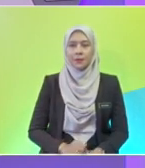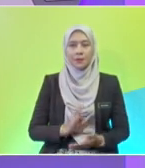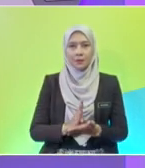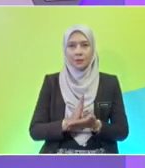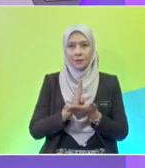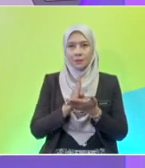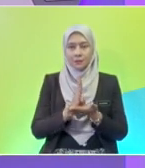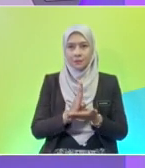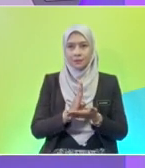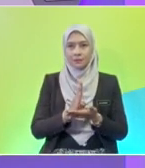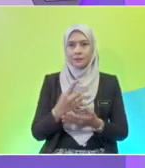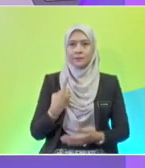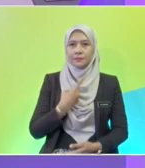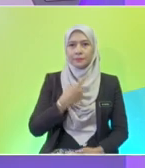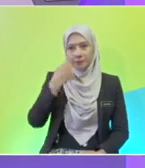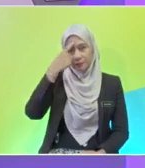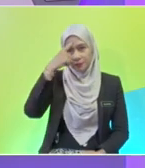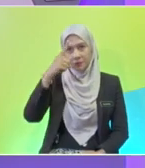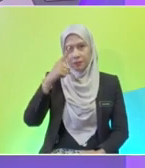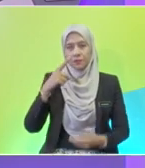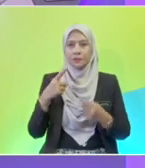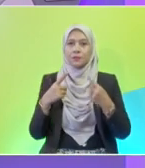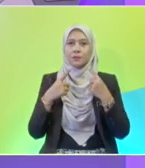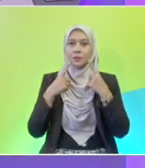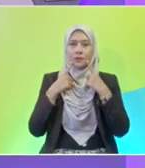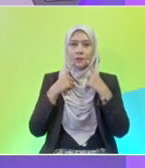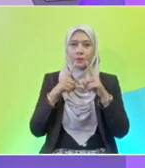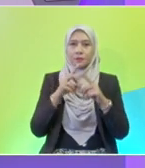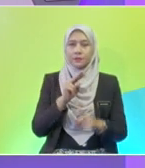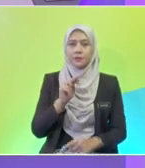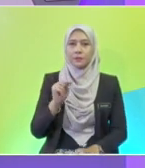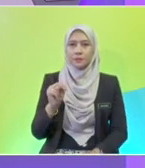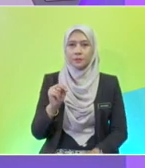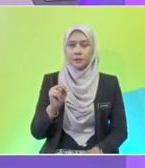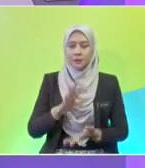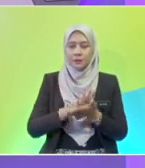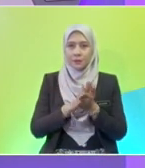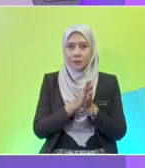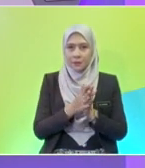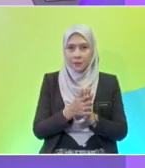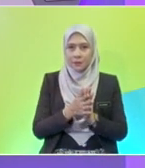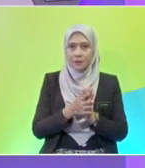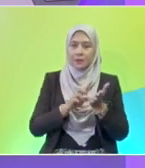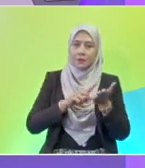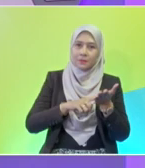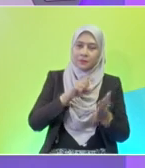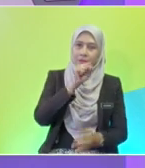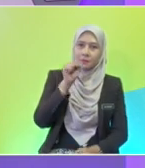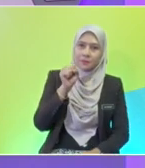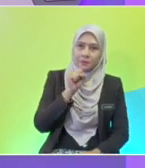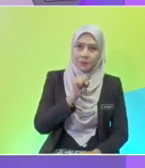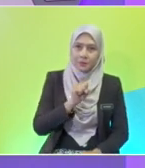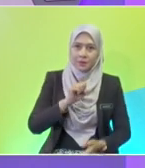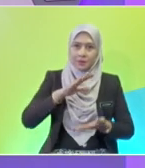kita menjadikan soal yang kertas 1 itu jawabannya sebagai nota